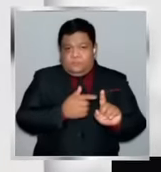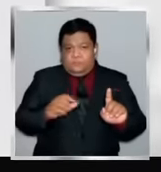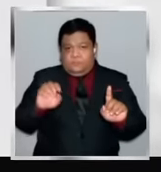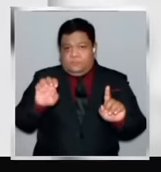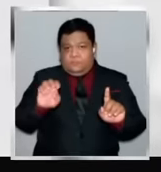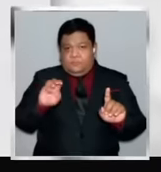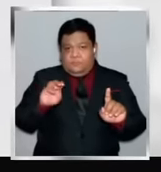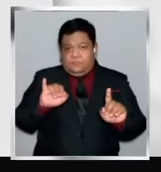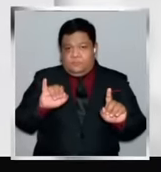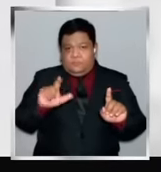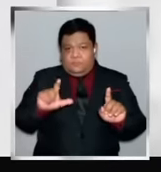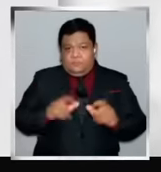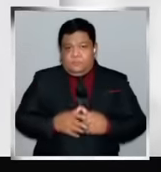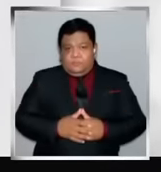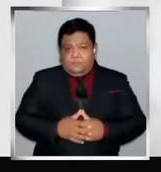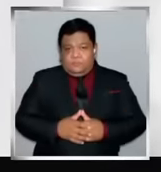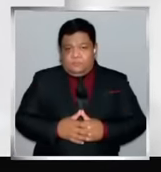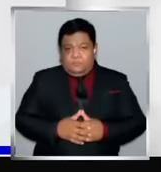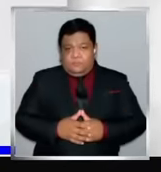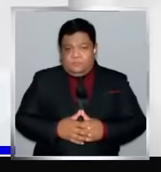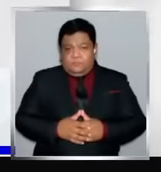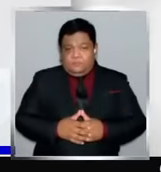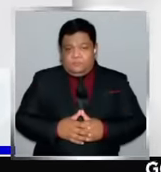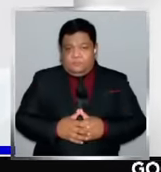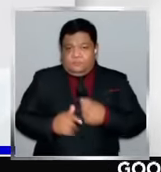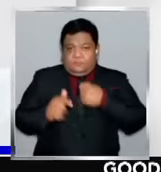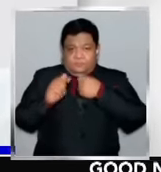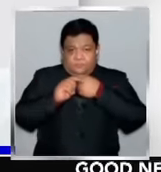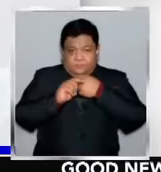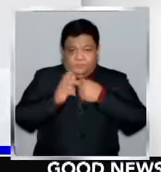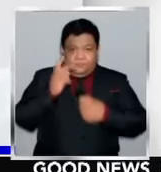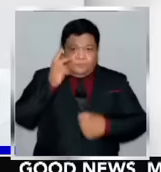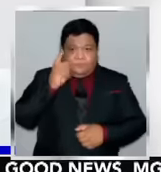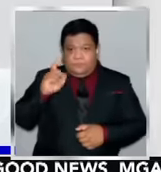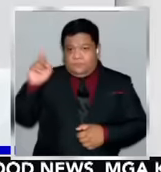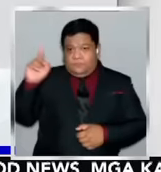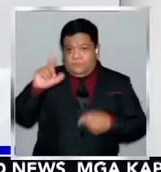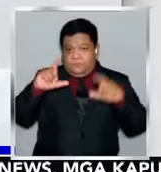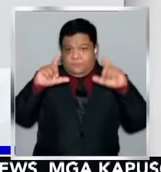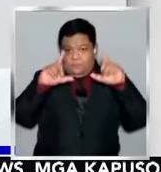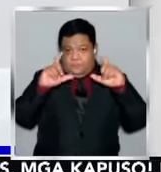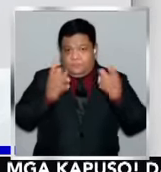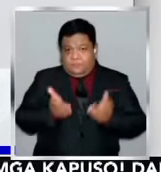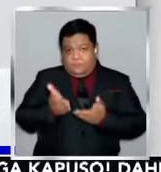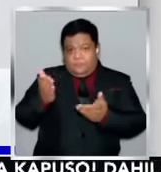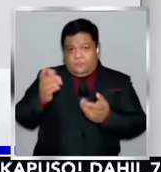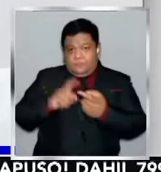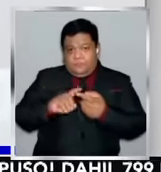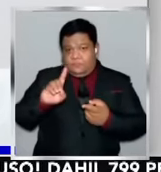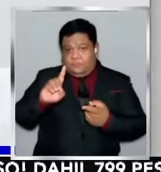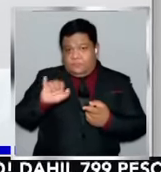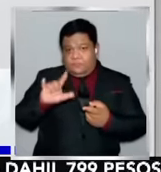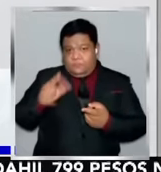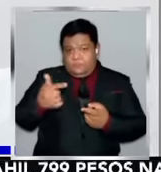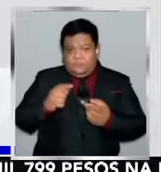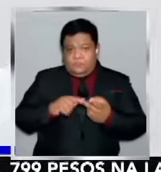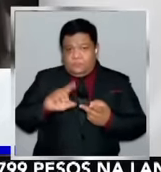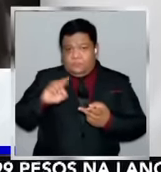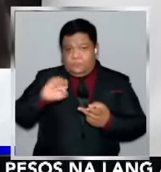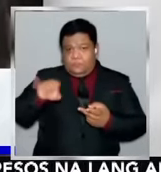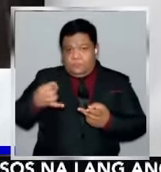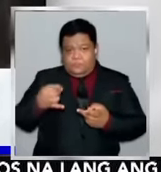Kabilang ang mga larawang ito sa mga ebidensyang isinumite sa DILG at DOJ sa mga nagaganap umano sa loob ng Annex